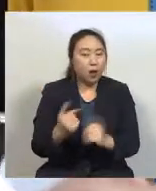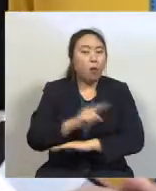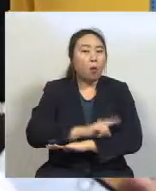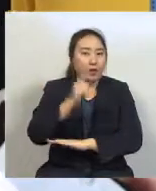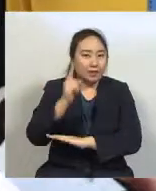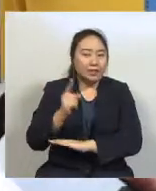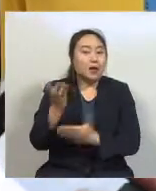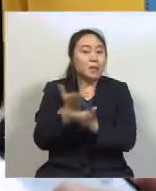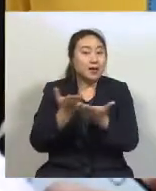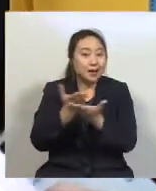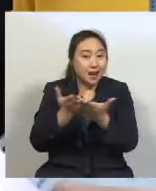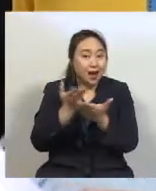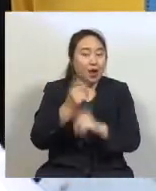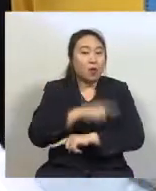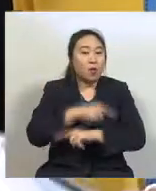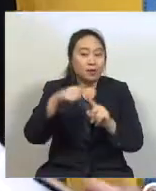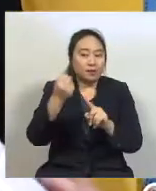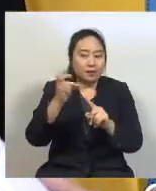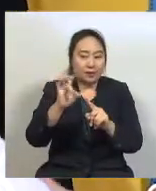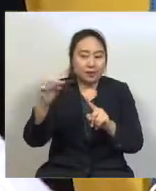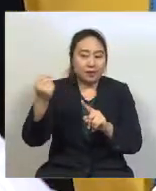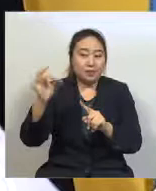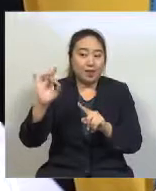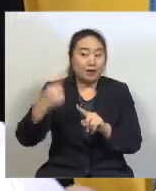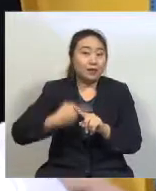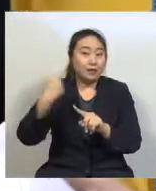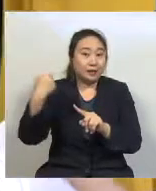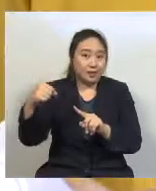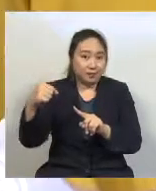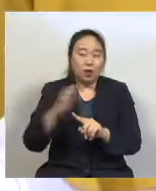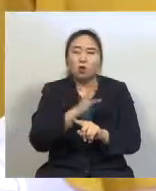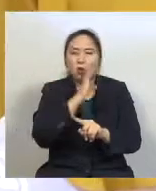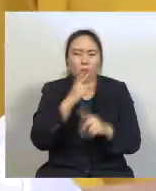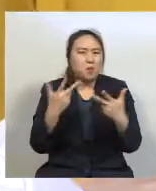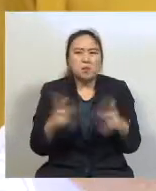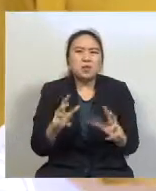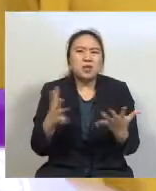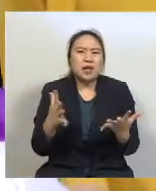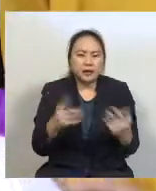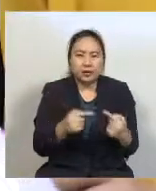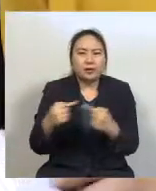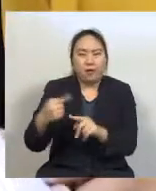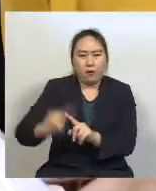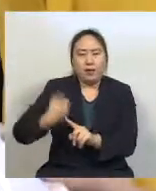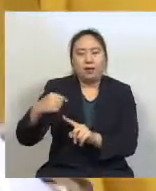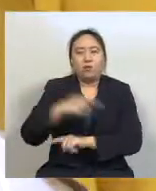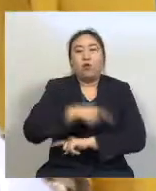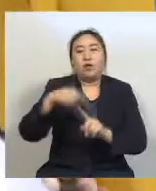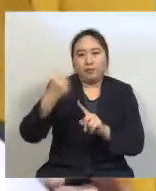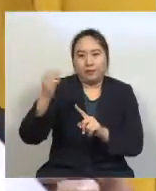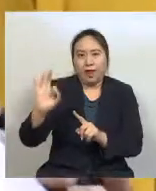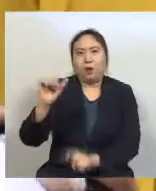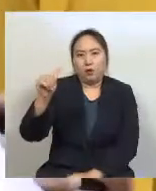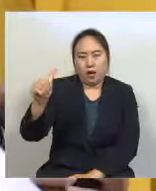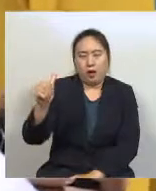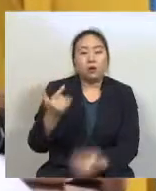าก็คือวันที่17ถึง18ตุลาคมนี้แต่ถ้าหากไม่เสร็จก็สามารถต่อได้ในวันที่19ตุลาคมซึ่งจะ